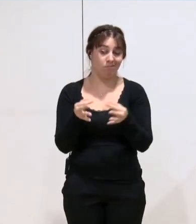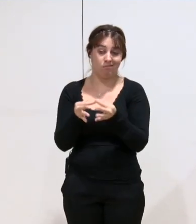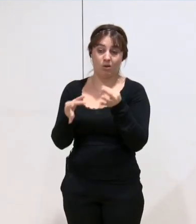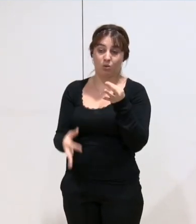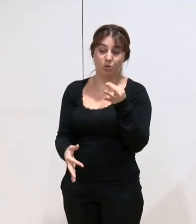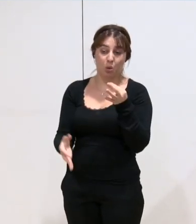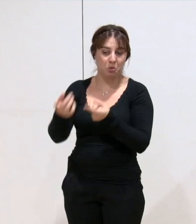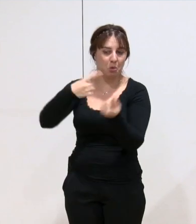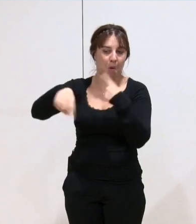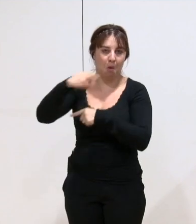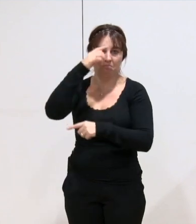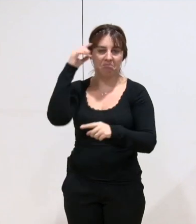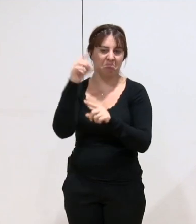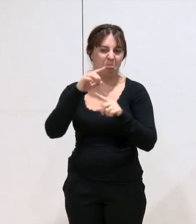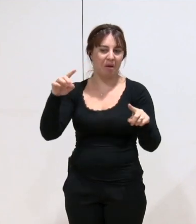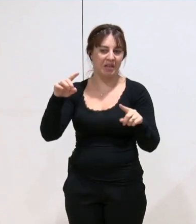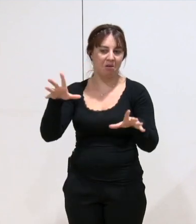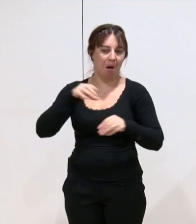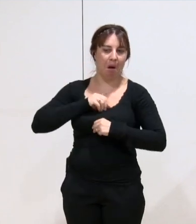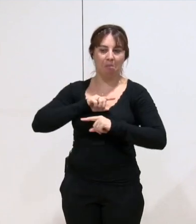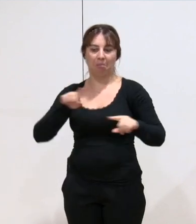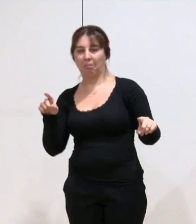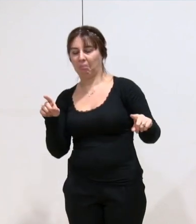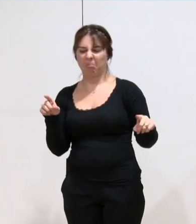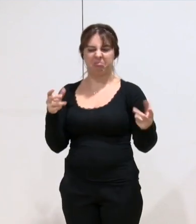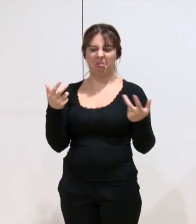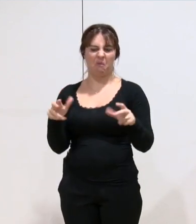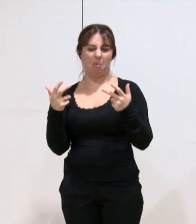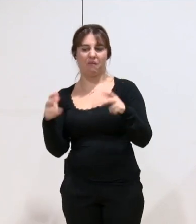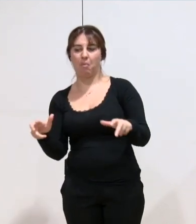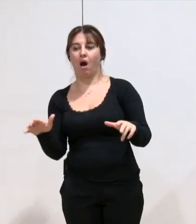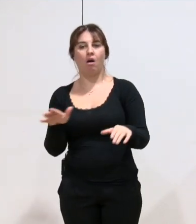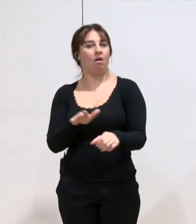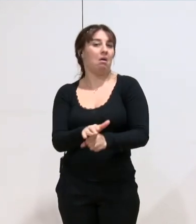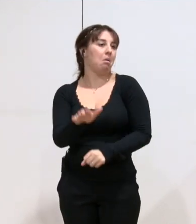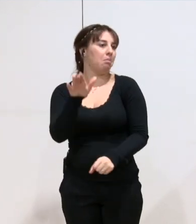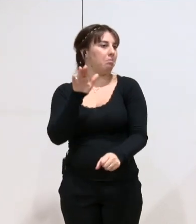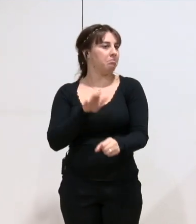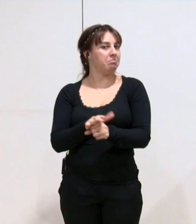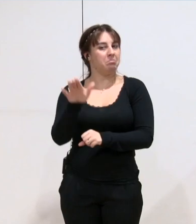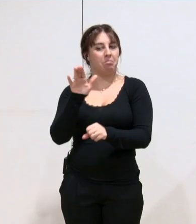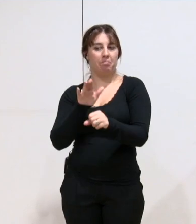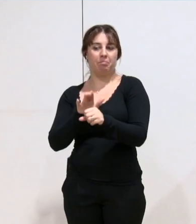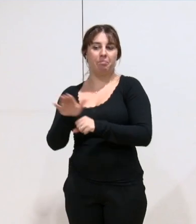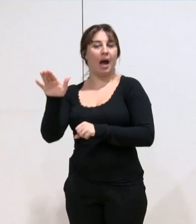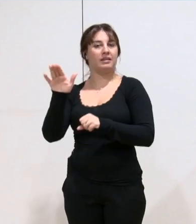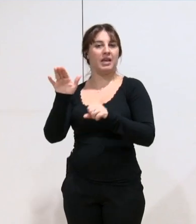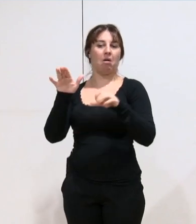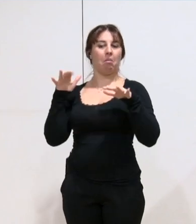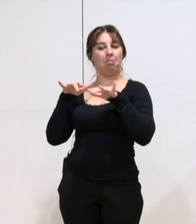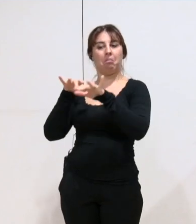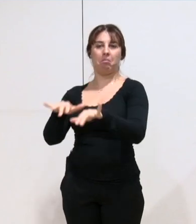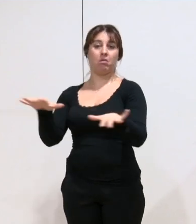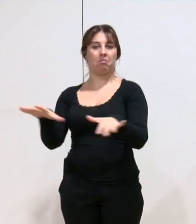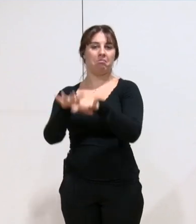ne semblait pas leur convenir pour des questions de peut-être de ce n'était pas assez habillable, on va dire, pour